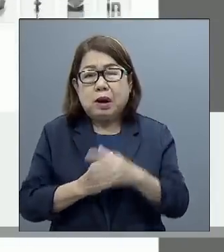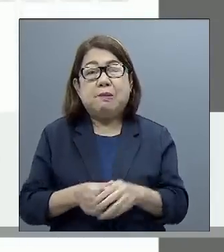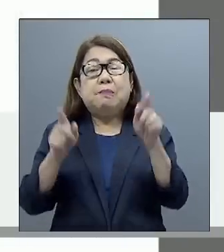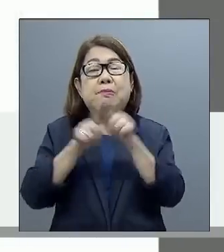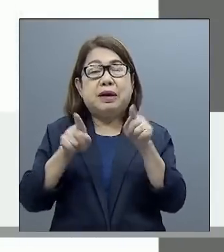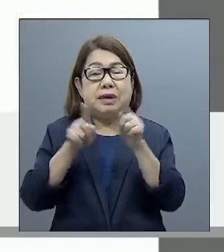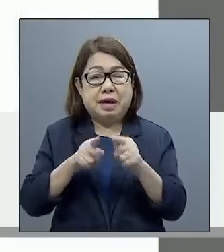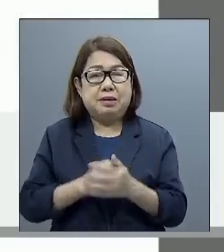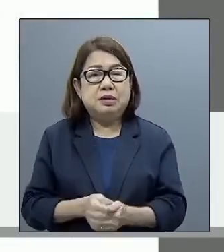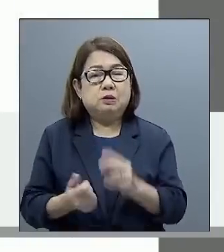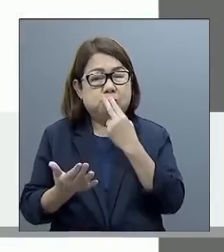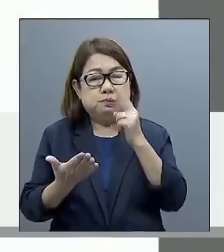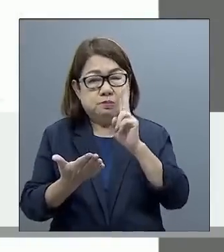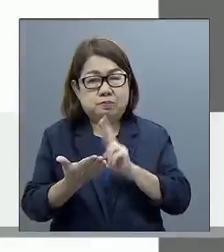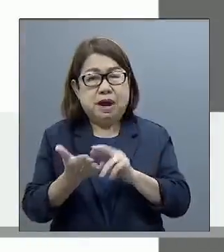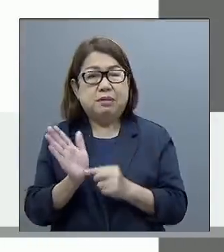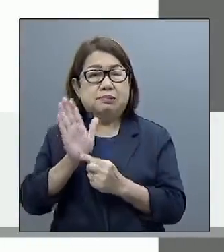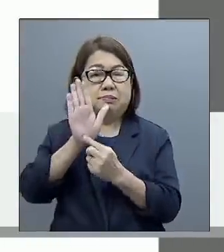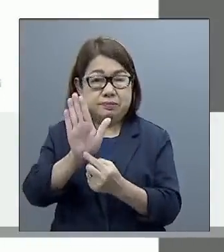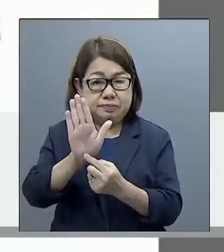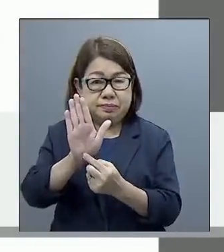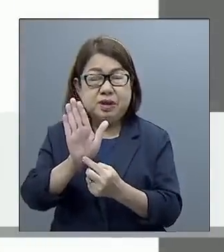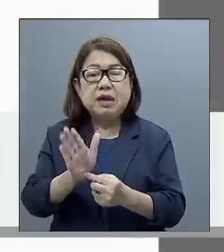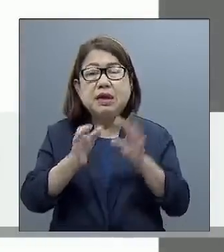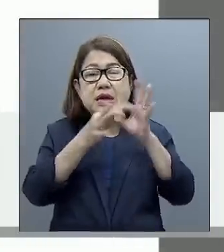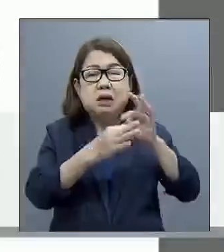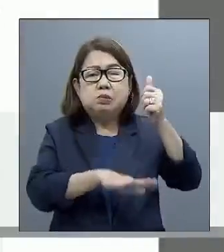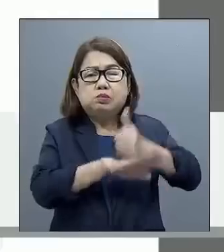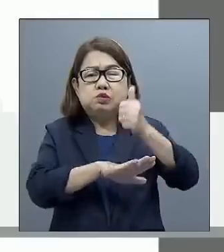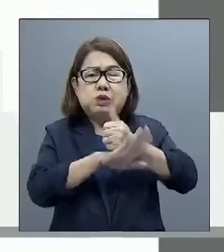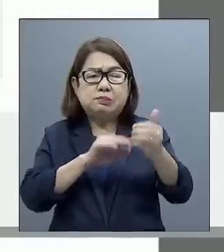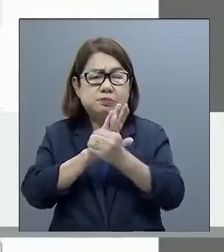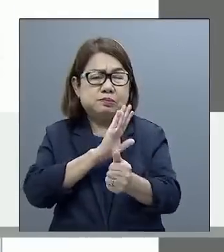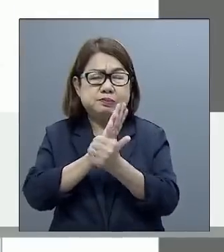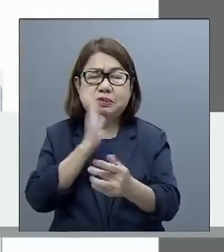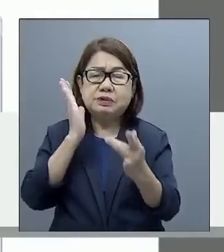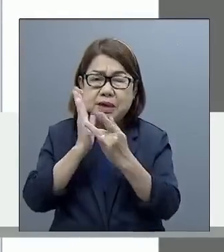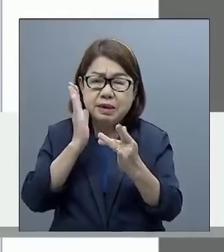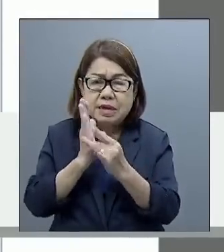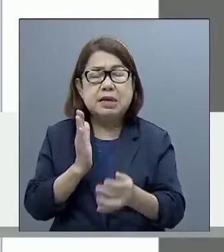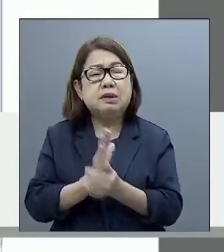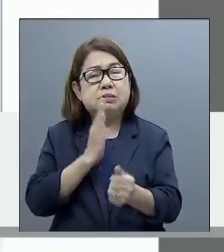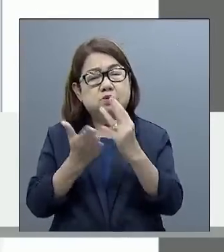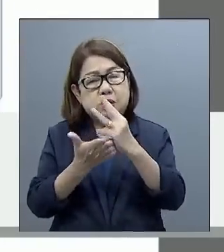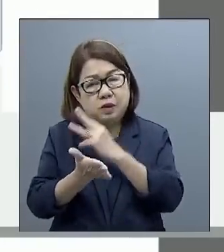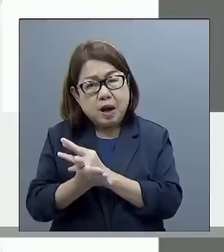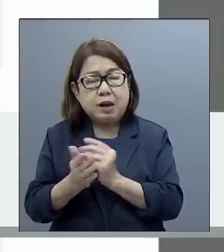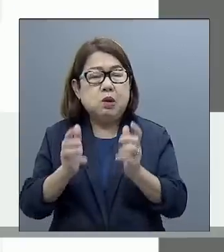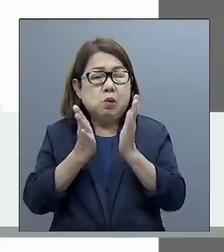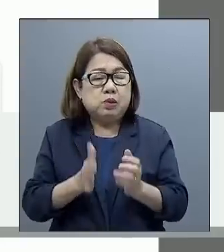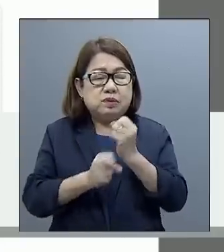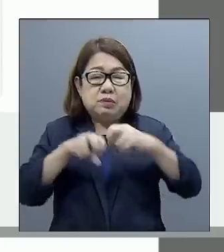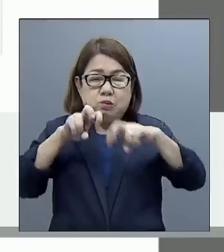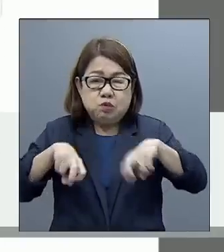ากเนื้อหาในจดหมายเปิดผนึกของผู้นำด้านเทคโนโลยีนักวิชาการและนักวิจัยรวมมากกว่า 1,000 คนค่ะ